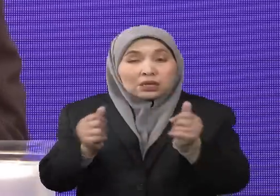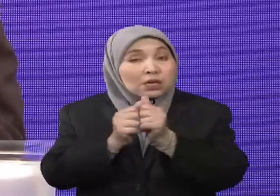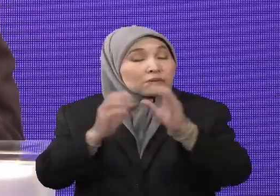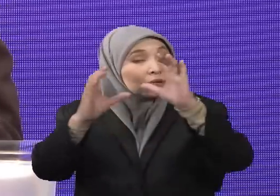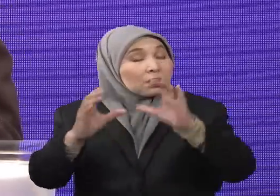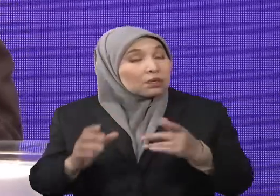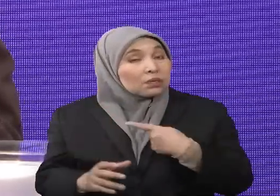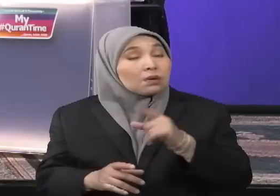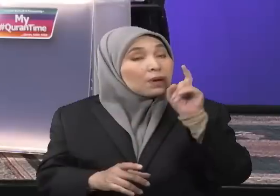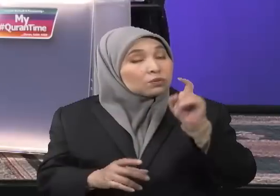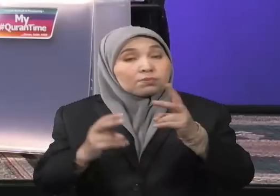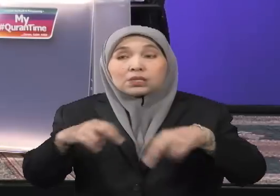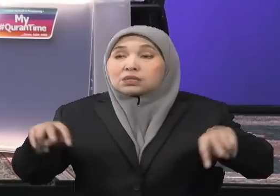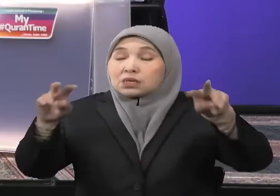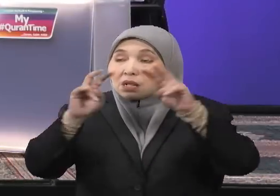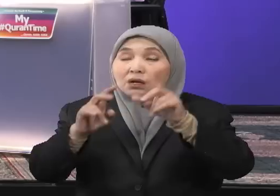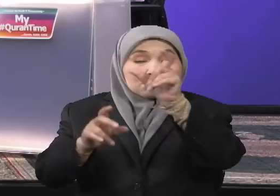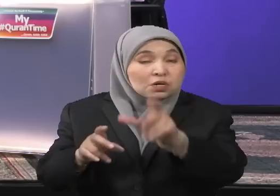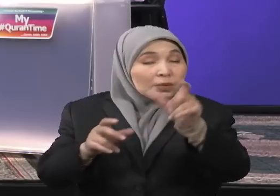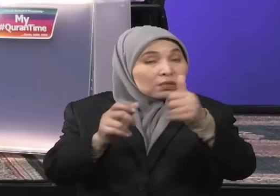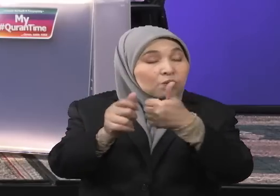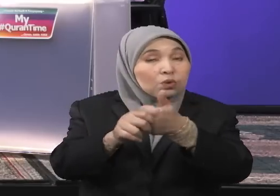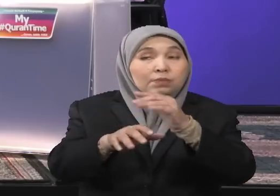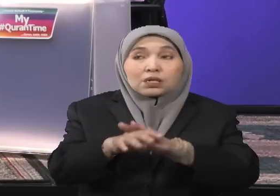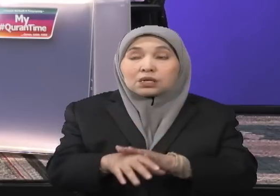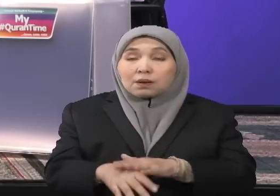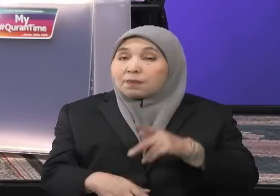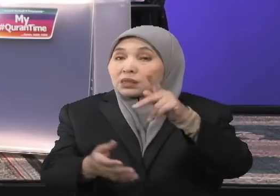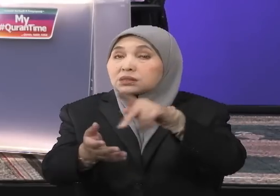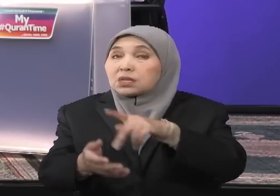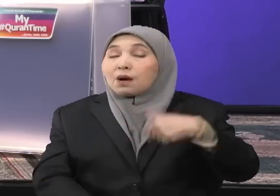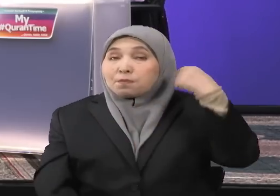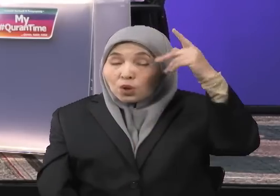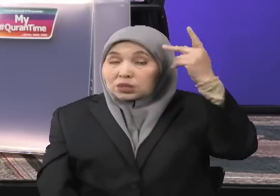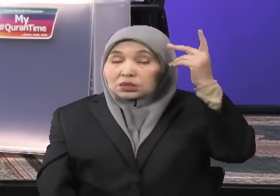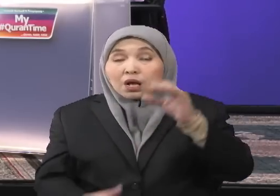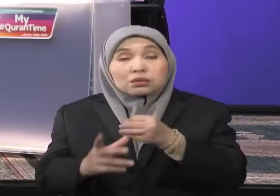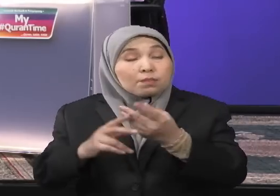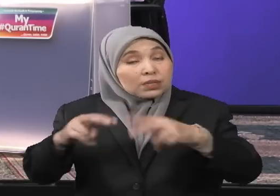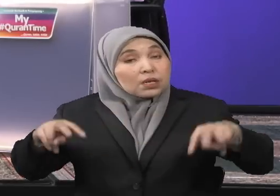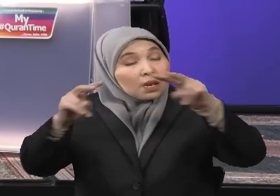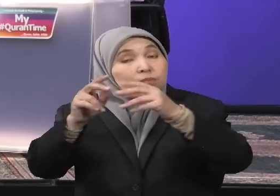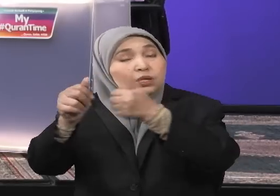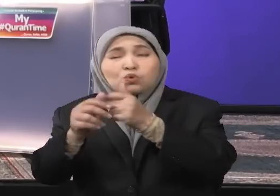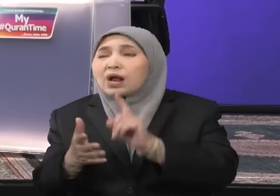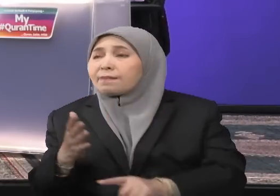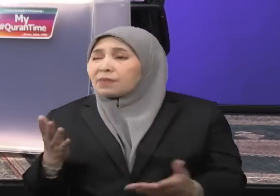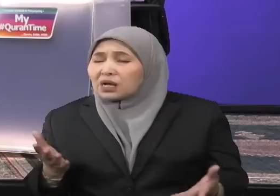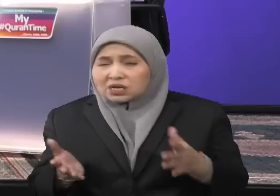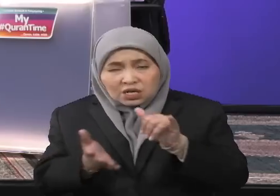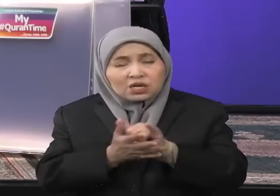kita menilai seseorang itu berdasarkan kepada Patih dia ataupun Kita patut menilai berdasarkan kepadaku